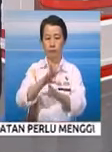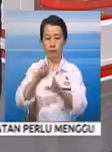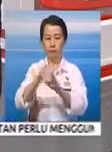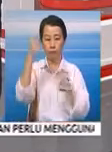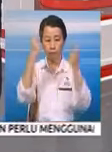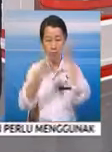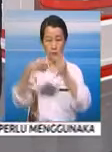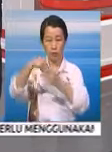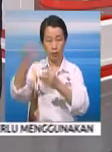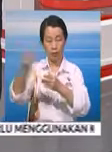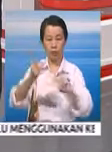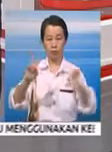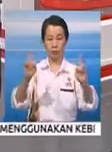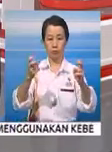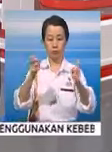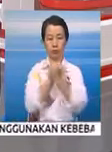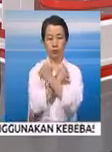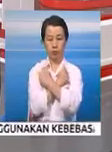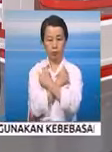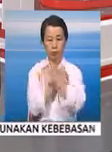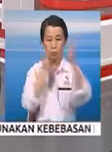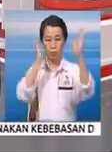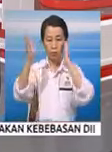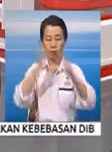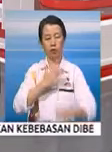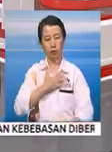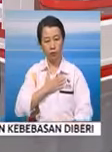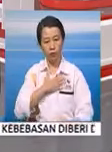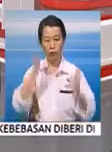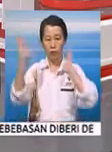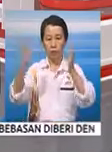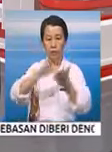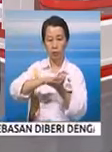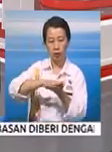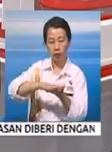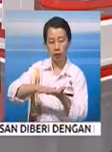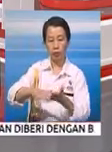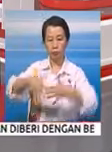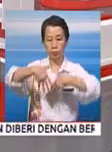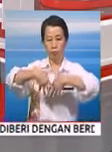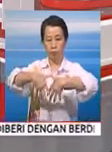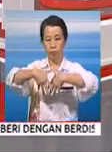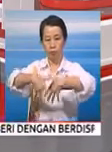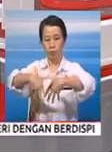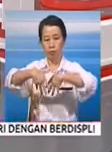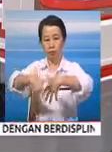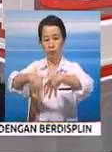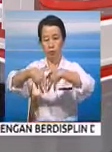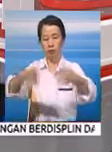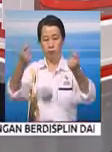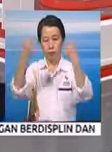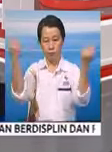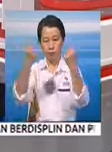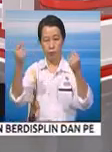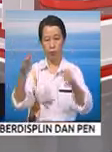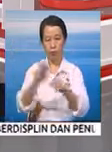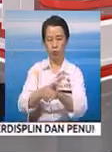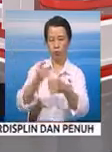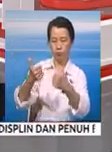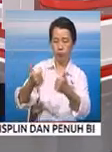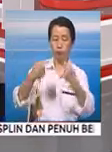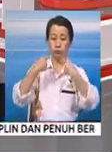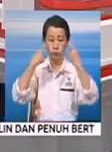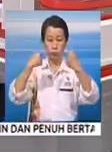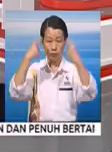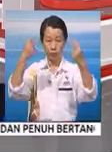pelancong asing. Bertemakan Sayangi Malaysiaku, Malaysia Bersih, acara perarakan dan perbarisan sambutan hari penuh bermakna itu